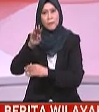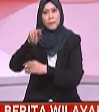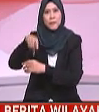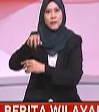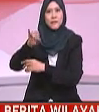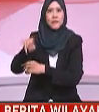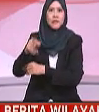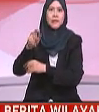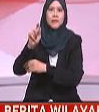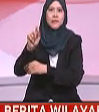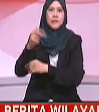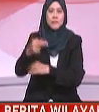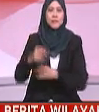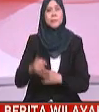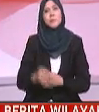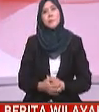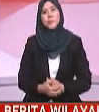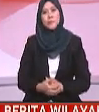MPHTJ.